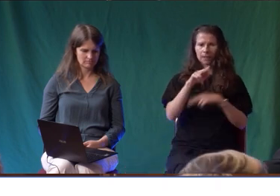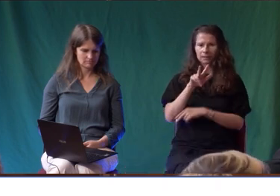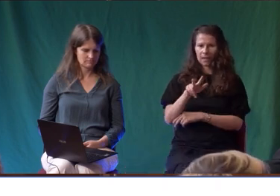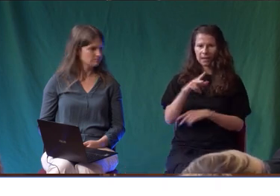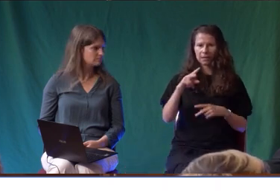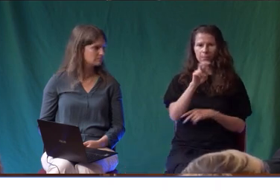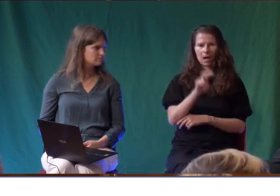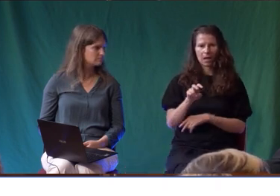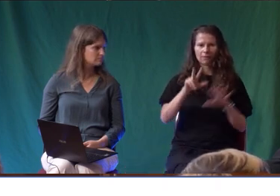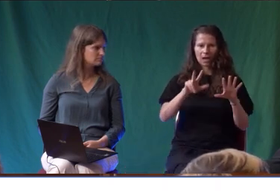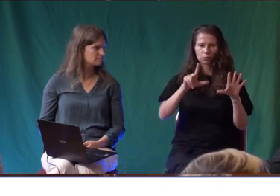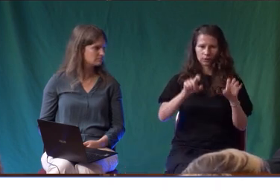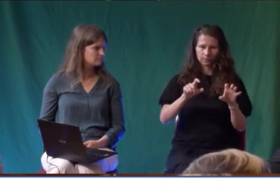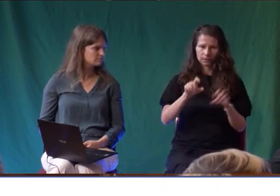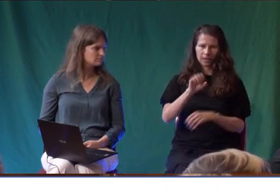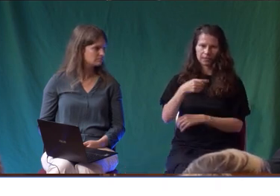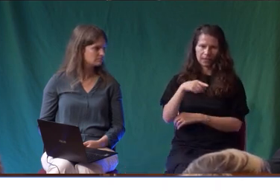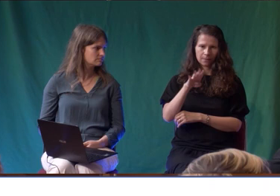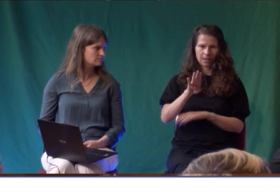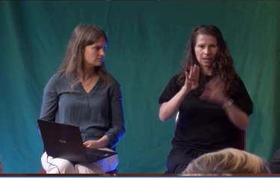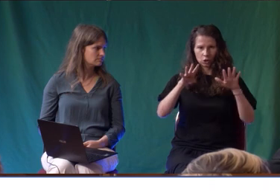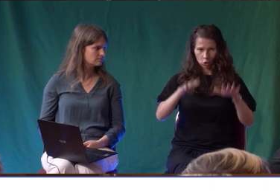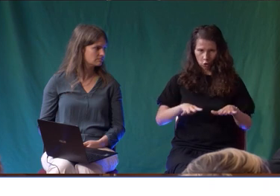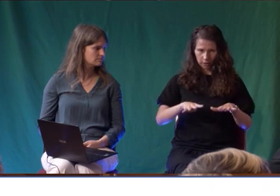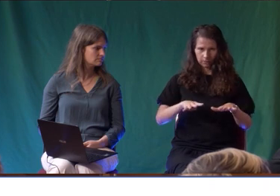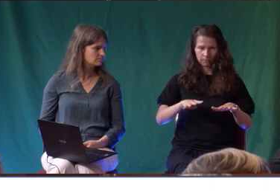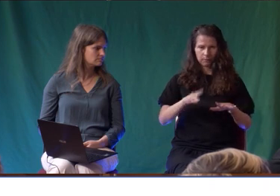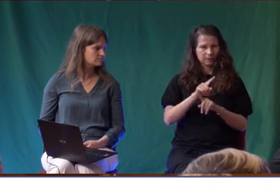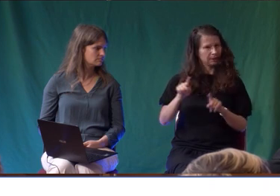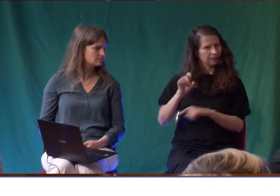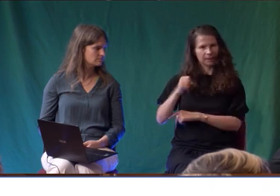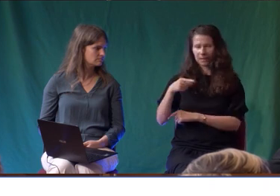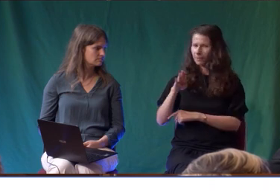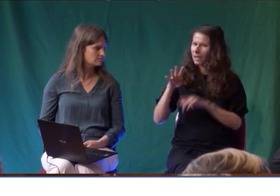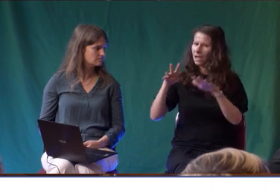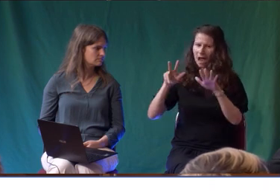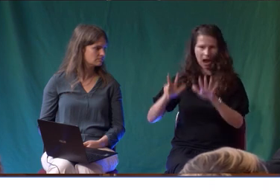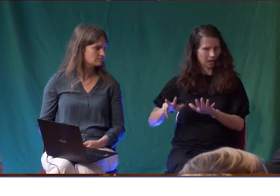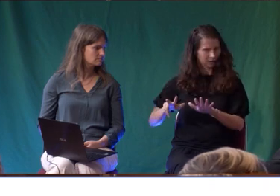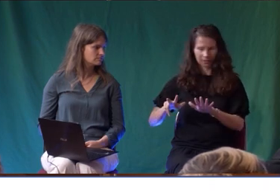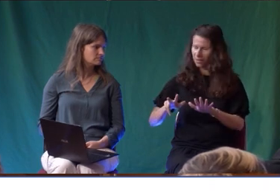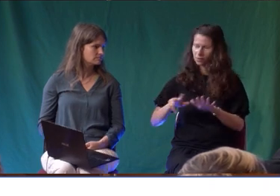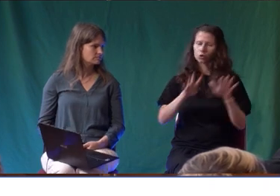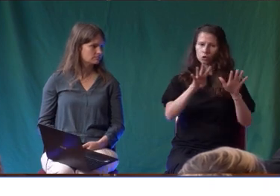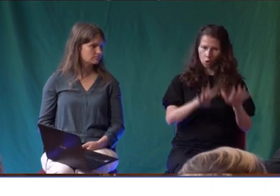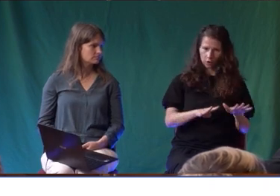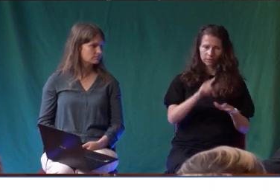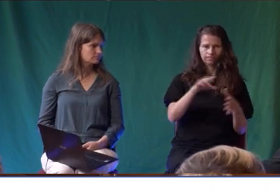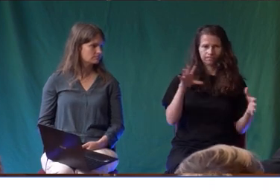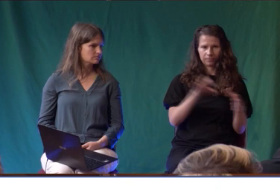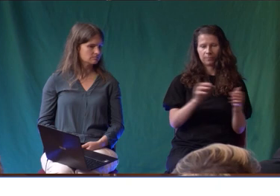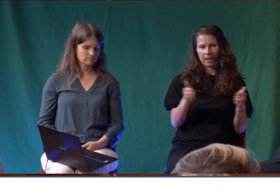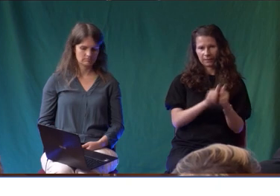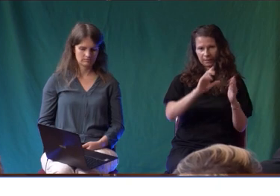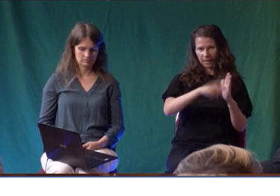78 SGB 9 nicht zu verwechseln mit SGB 8 also wo es uns die assistenzleistung geht hier steht